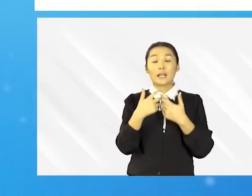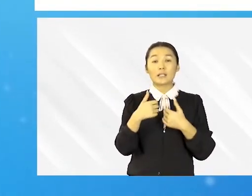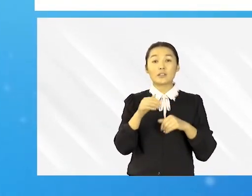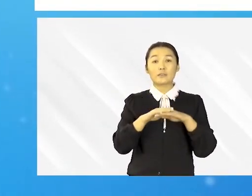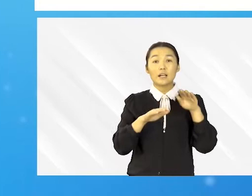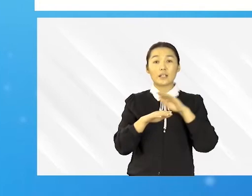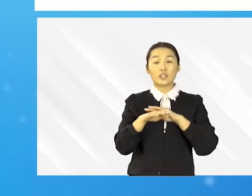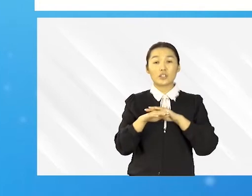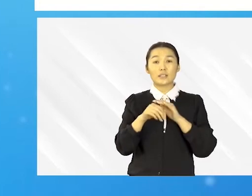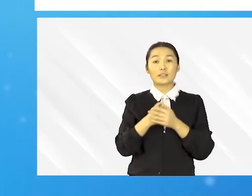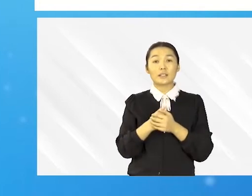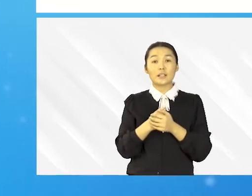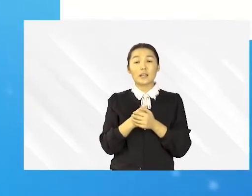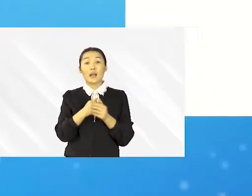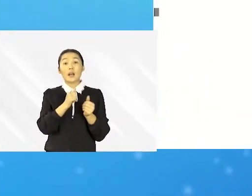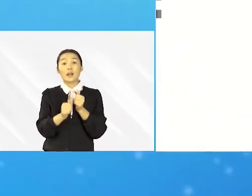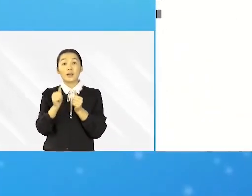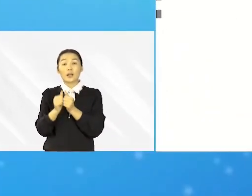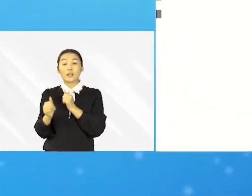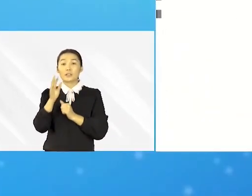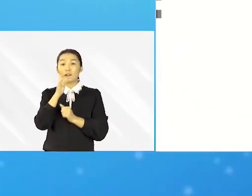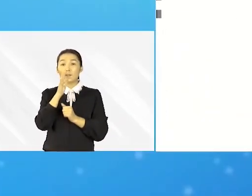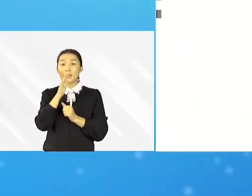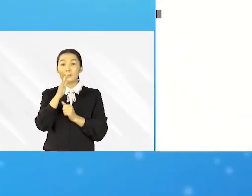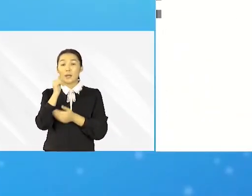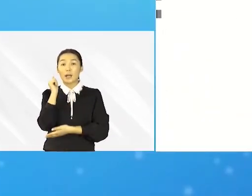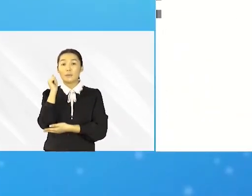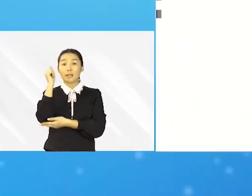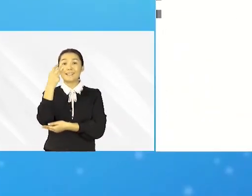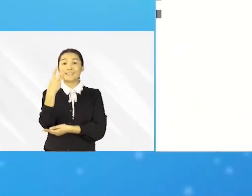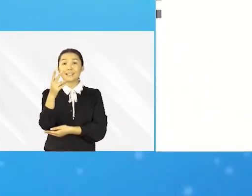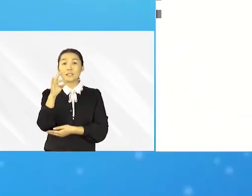каждый момент времени тело насекомого опирается на 3 ноги.